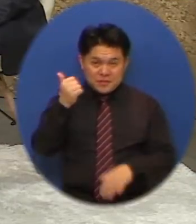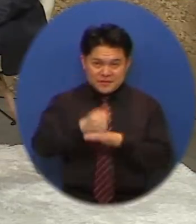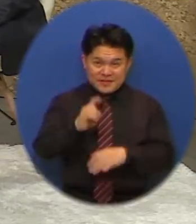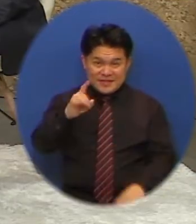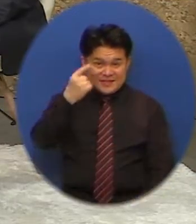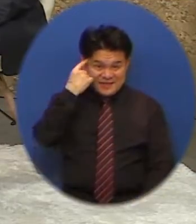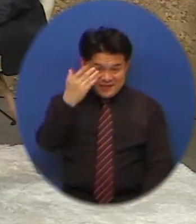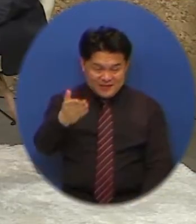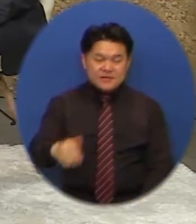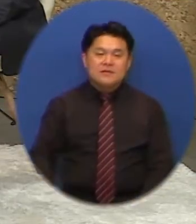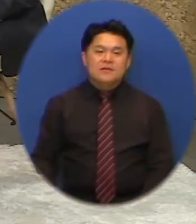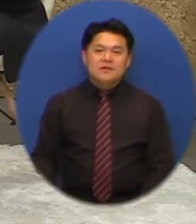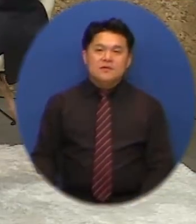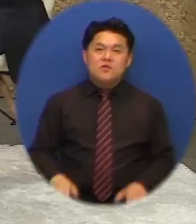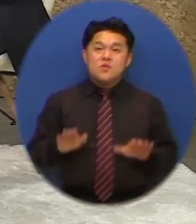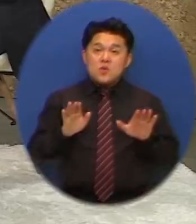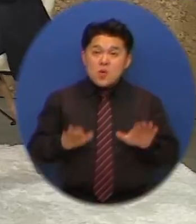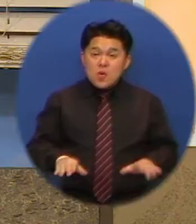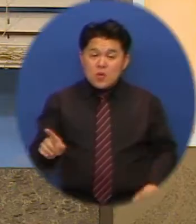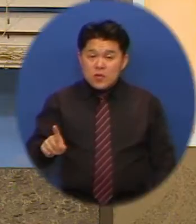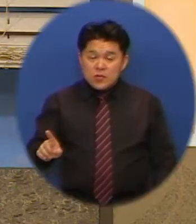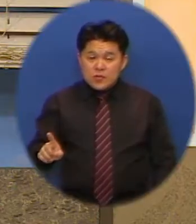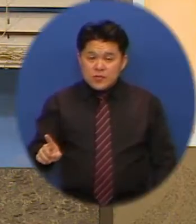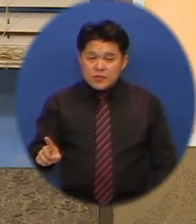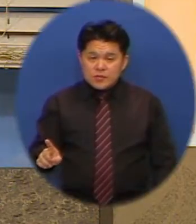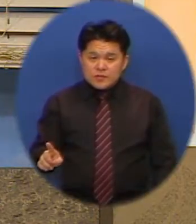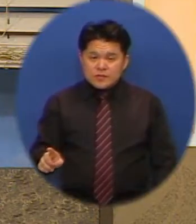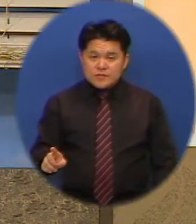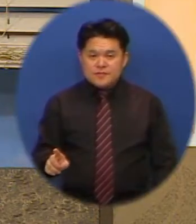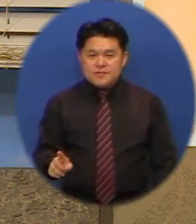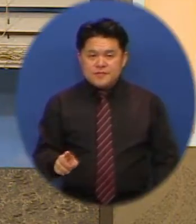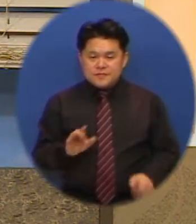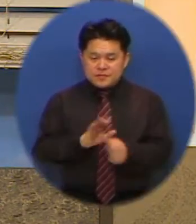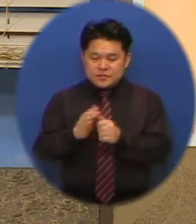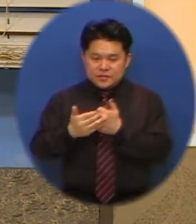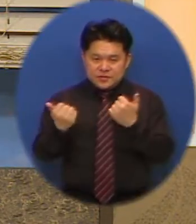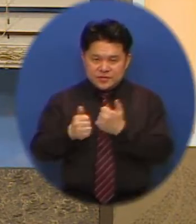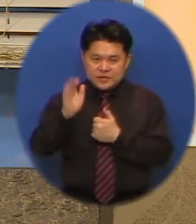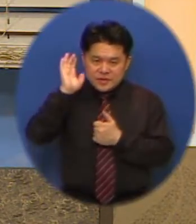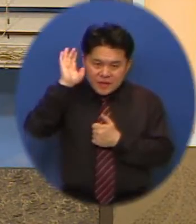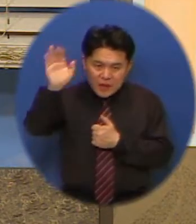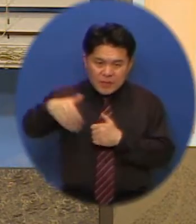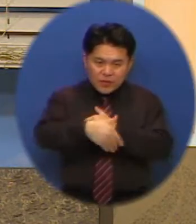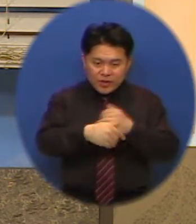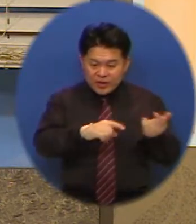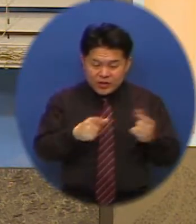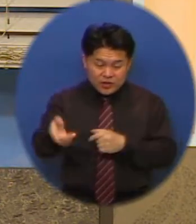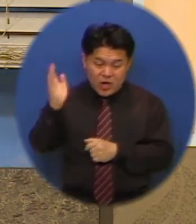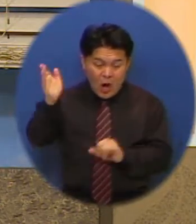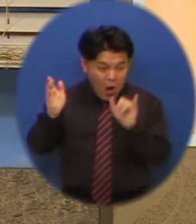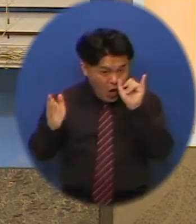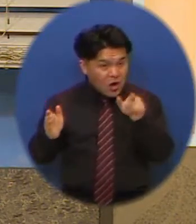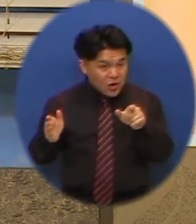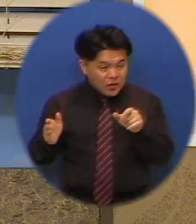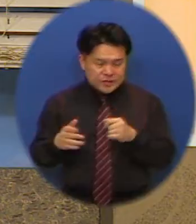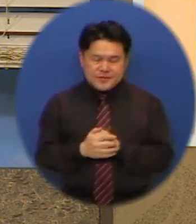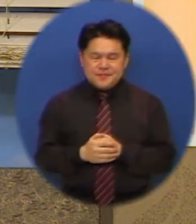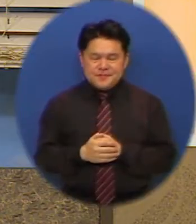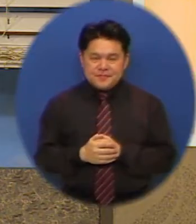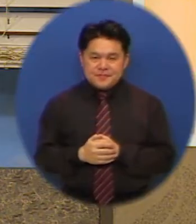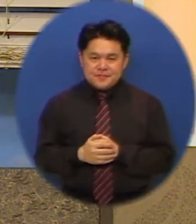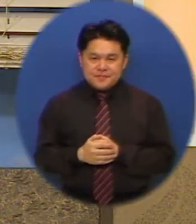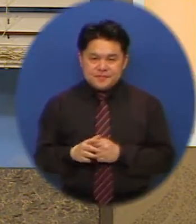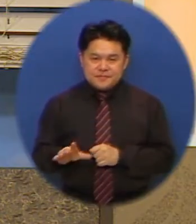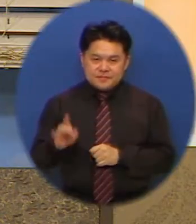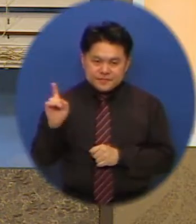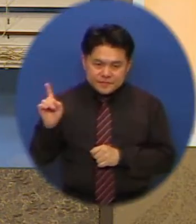질문 드리겠습니다. 오늘 뭐 어쨌든 모든 얘기를 협의해 앞으로 이제 또 저희가 모시겠지만 초반에 어떤